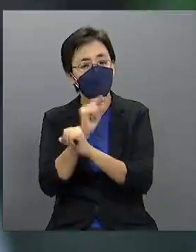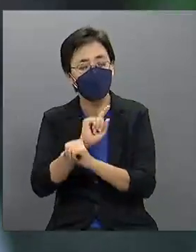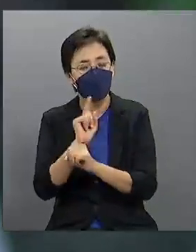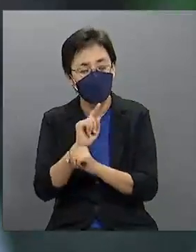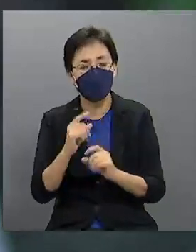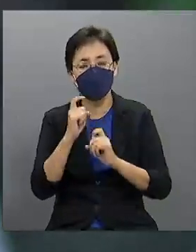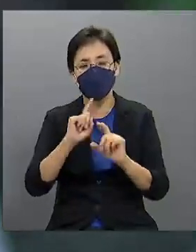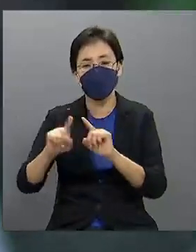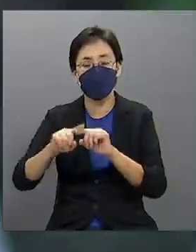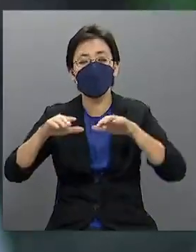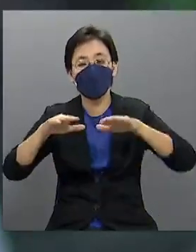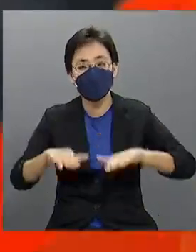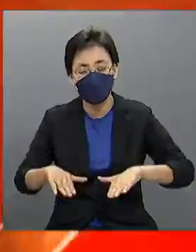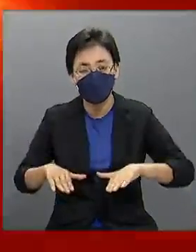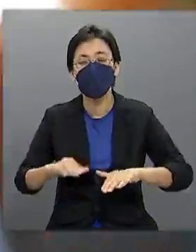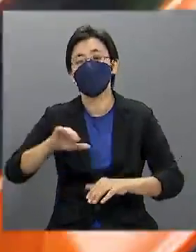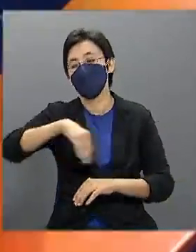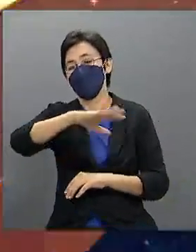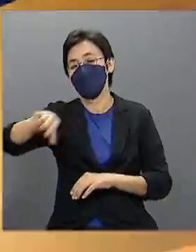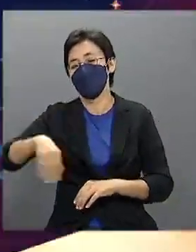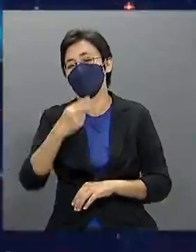่งที่ชอว่า Disaster Risk Reduction